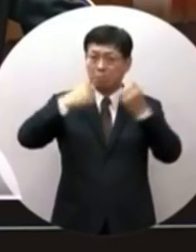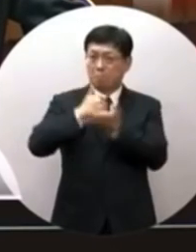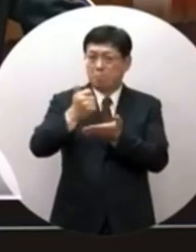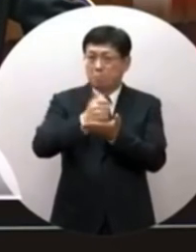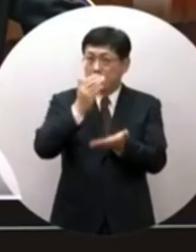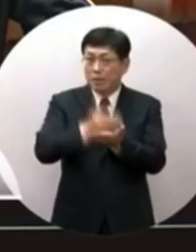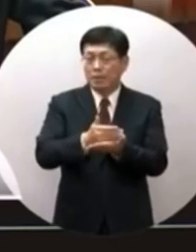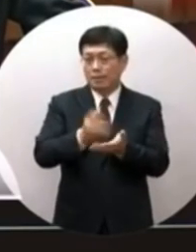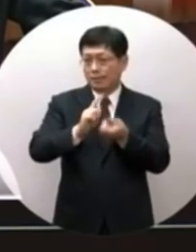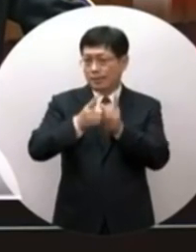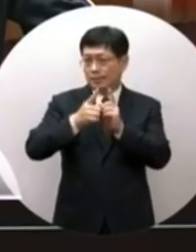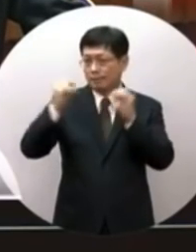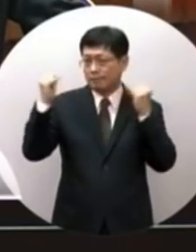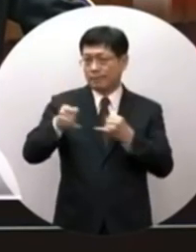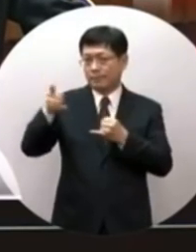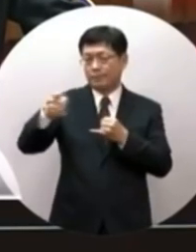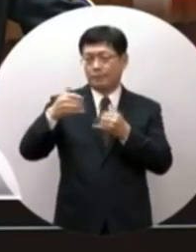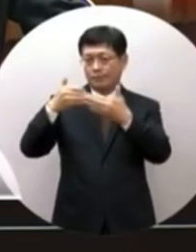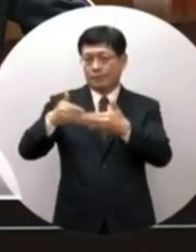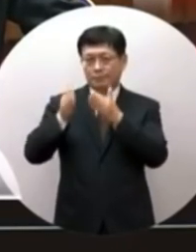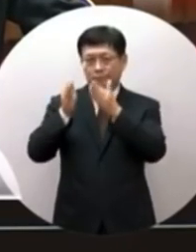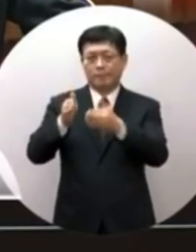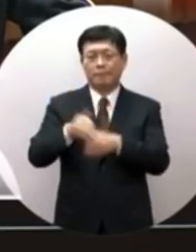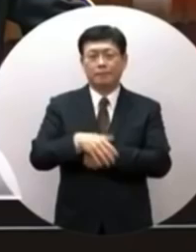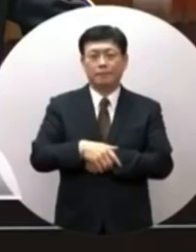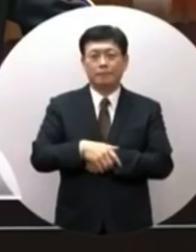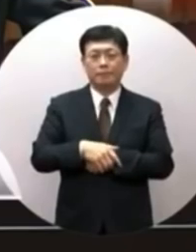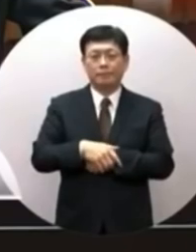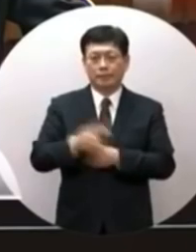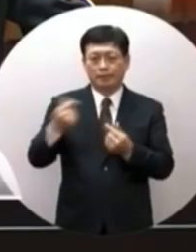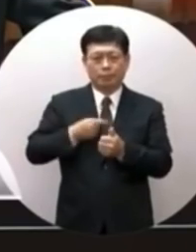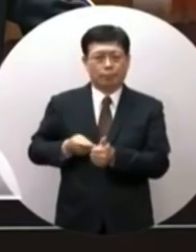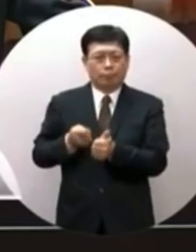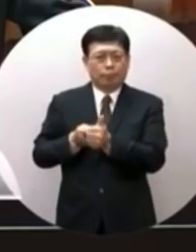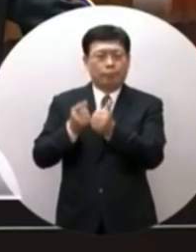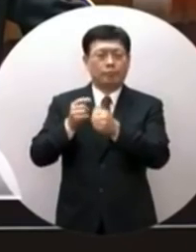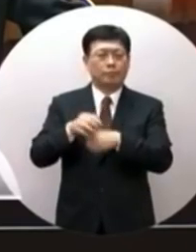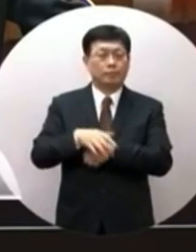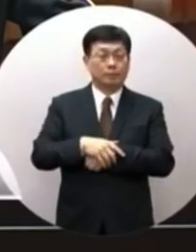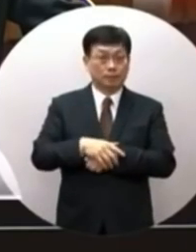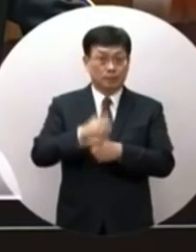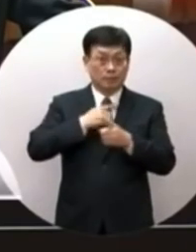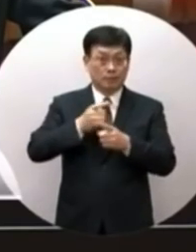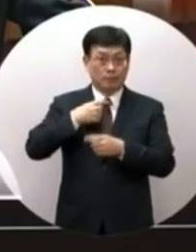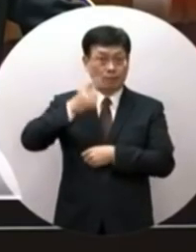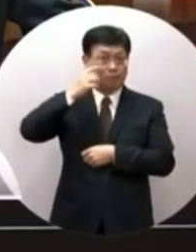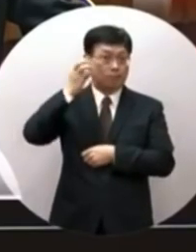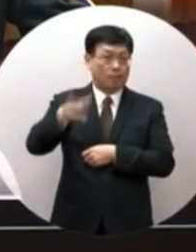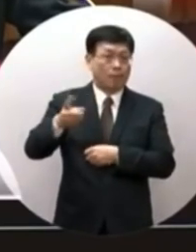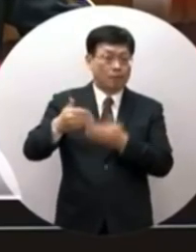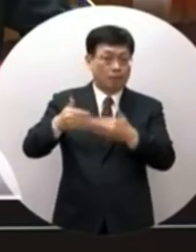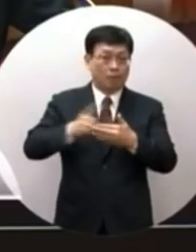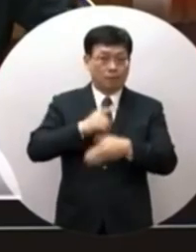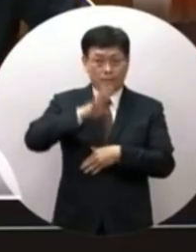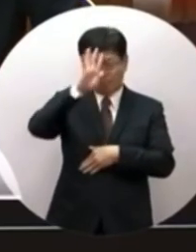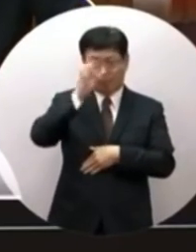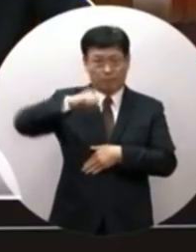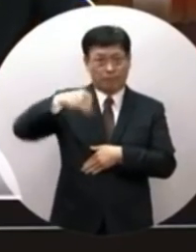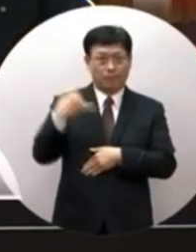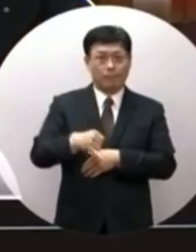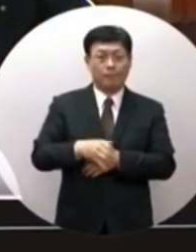口是针对大陆发布的禁令，有故意挑衅，是看衰中国抗疫的能